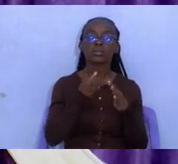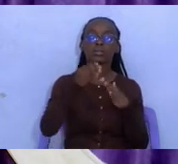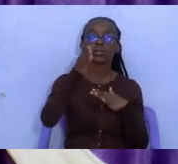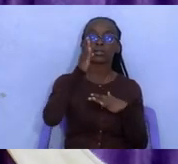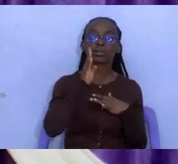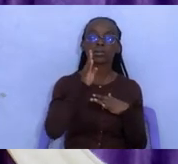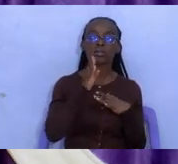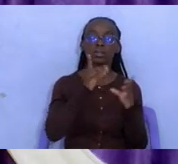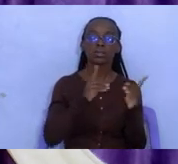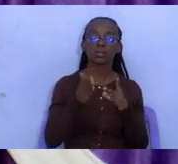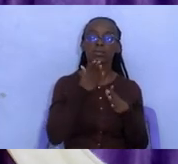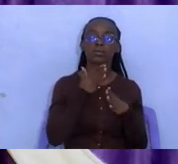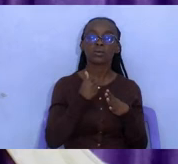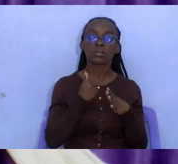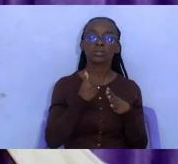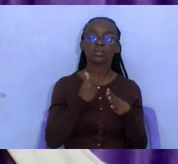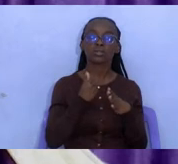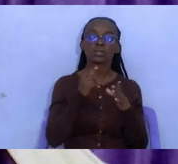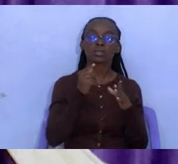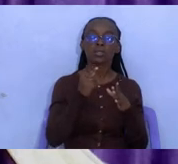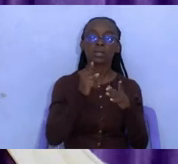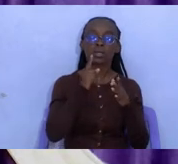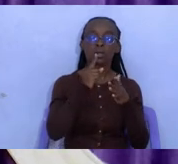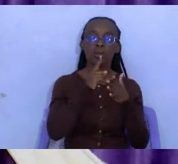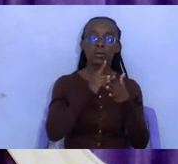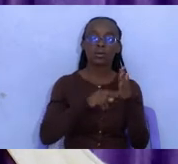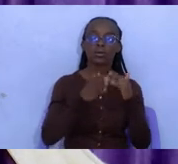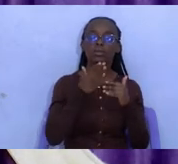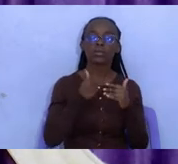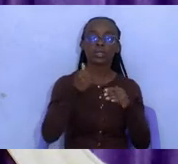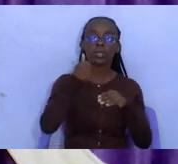Mungu alimfanikisha at the age of 16.